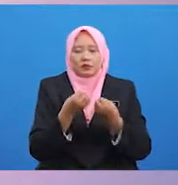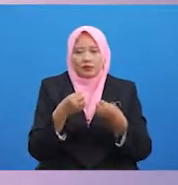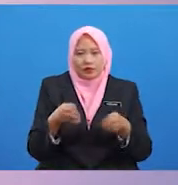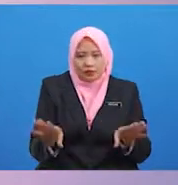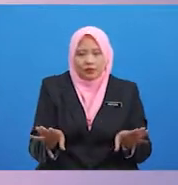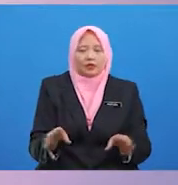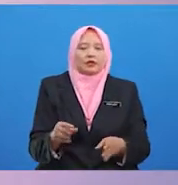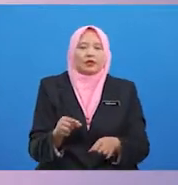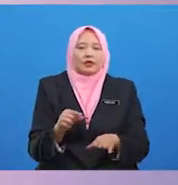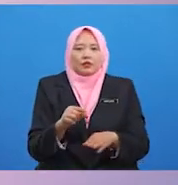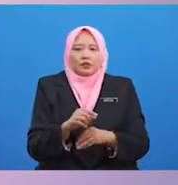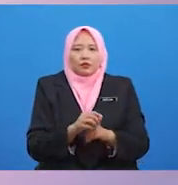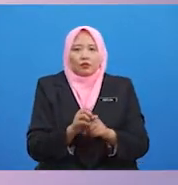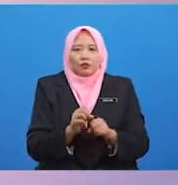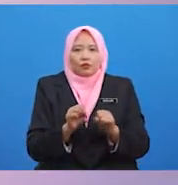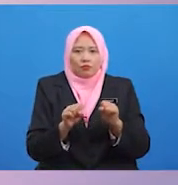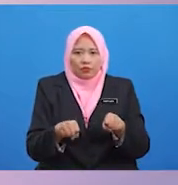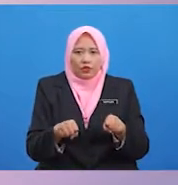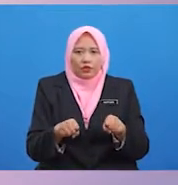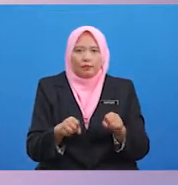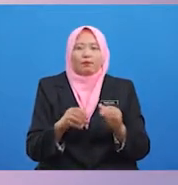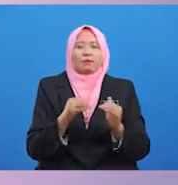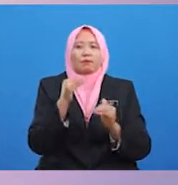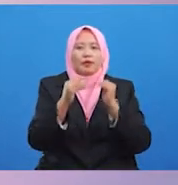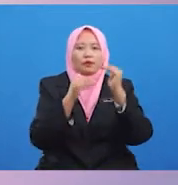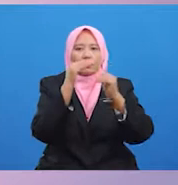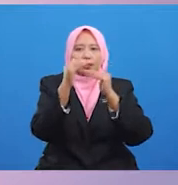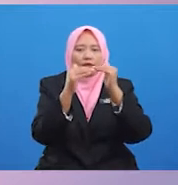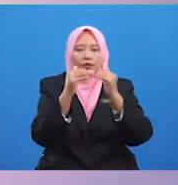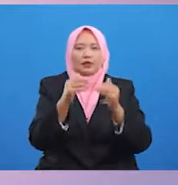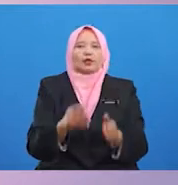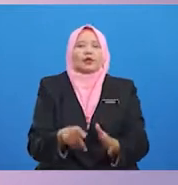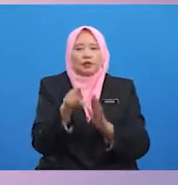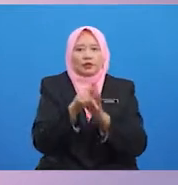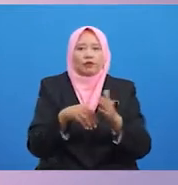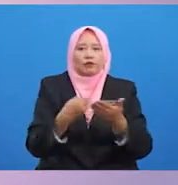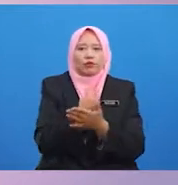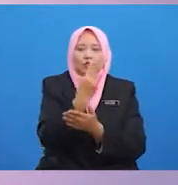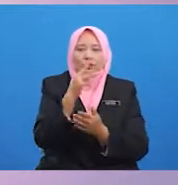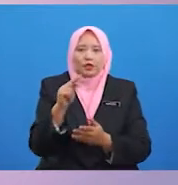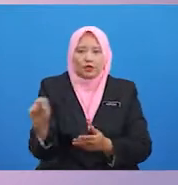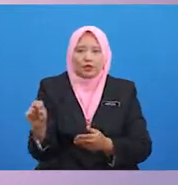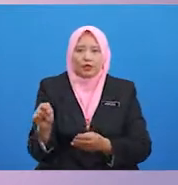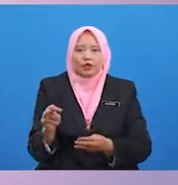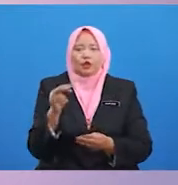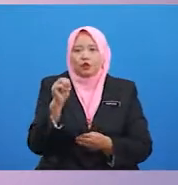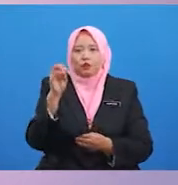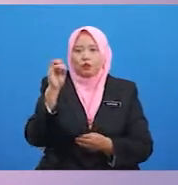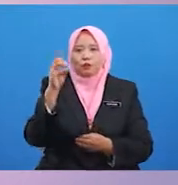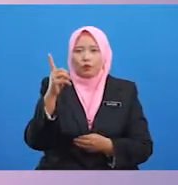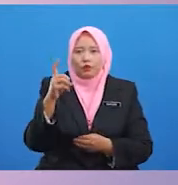menggalakkan pembangunan infrastruktur moden. Berikut adalah infrastruktur yang